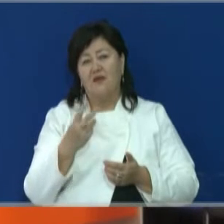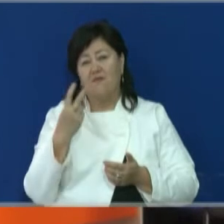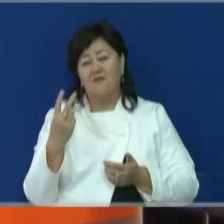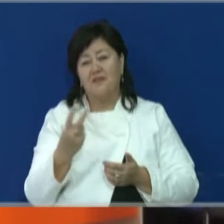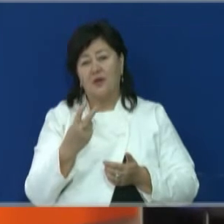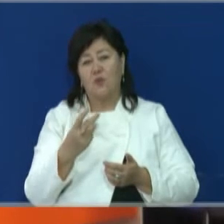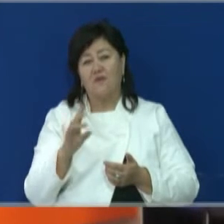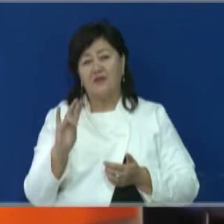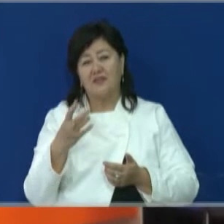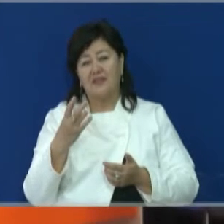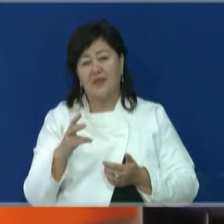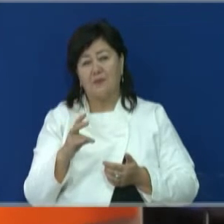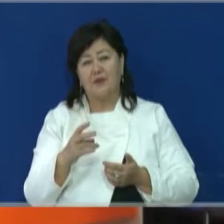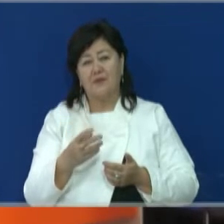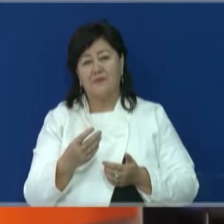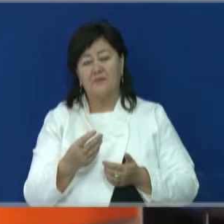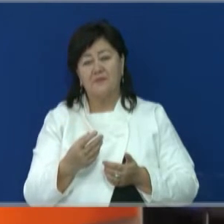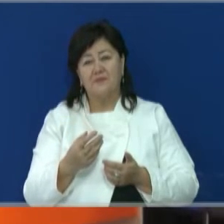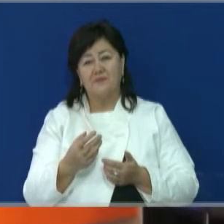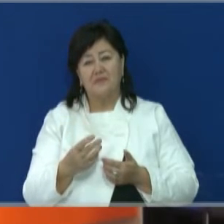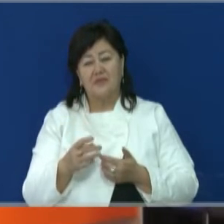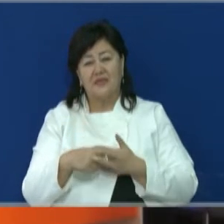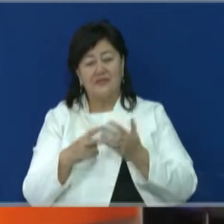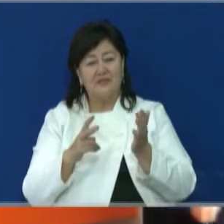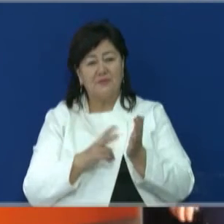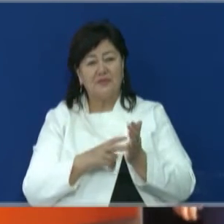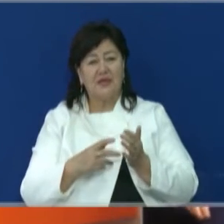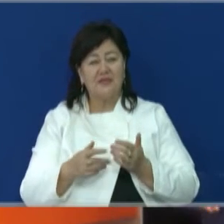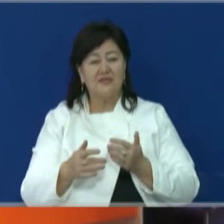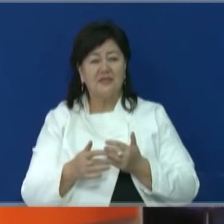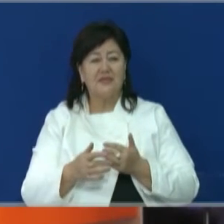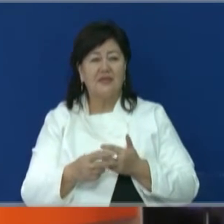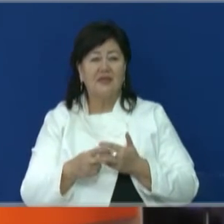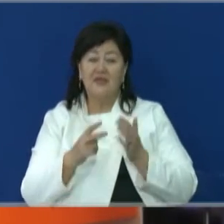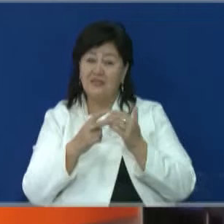бұл байқауға еліміздің 17 өңірінен және 3 республикалық маңызы бар